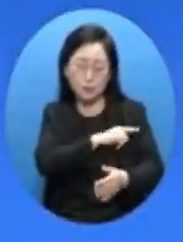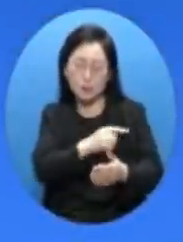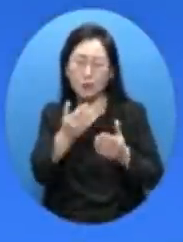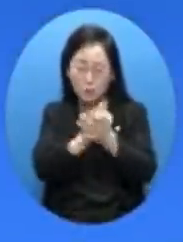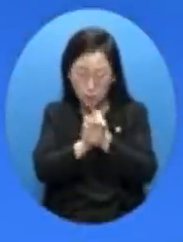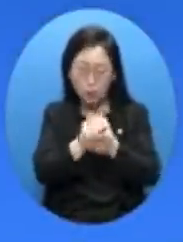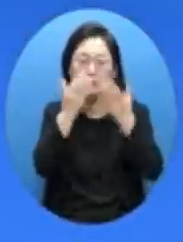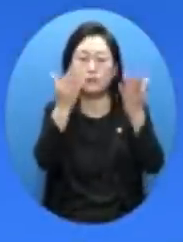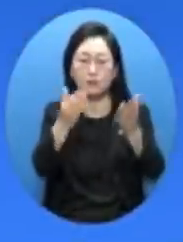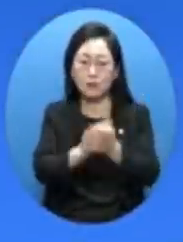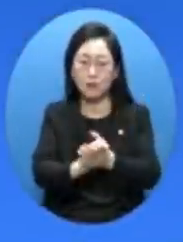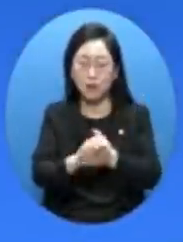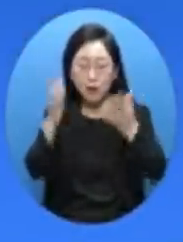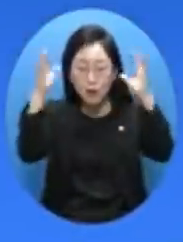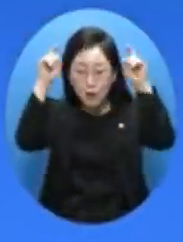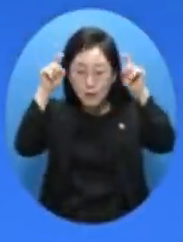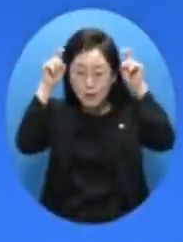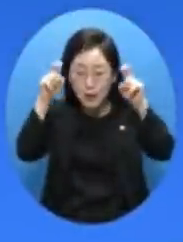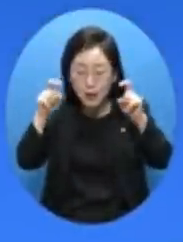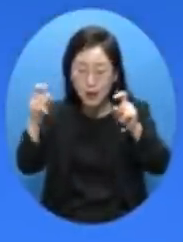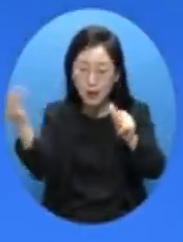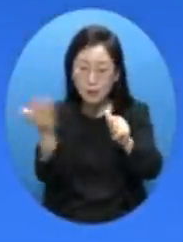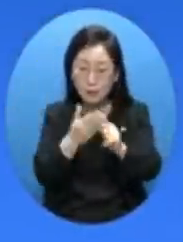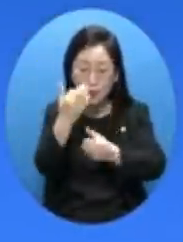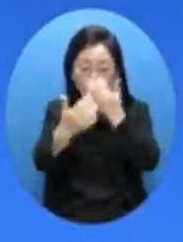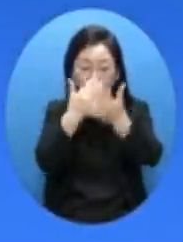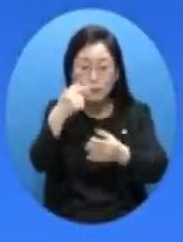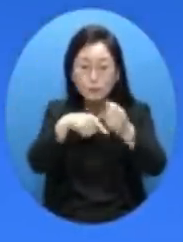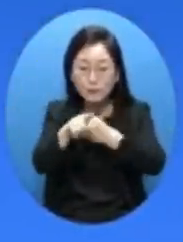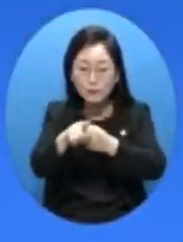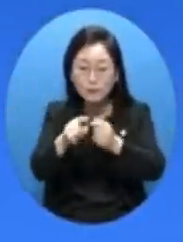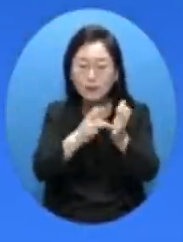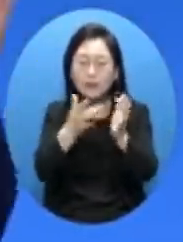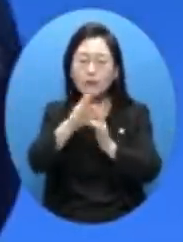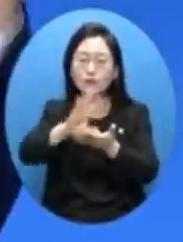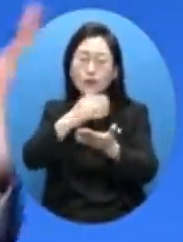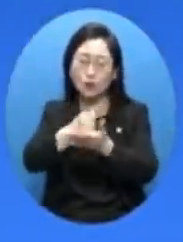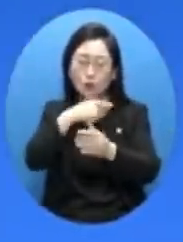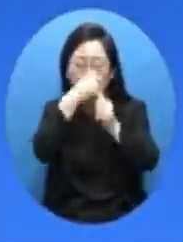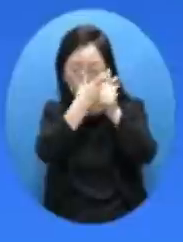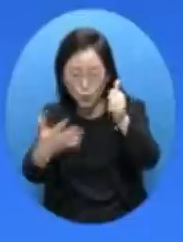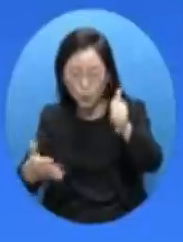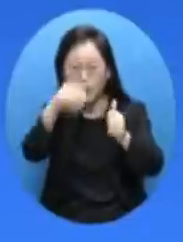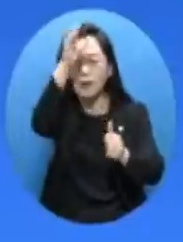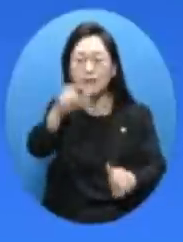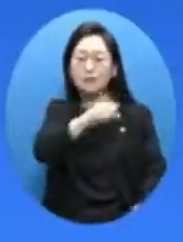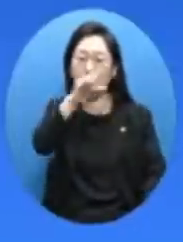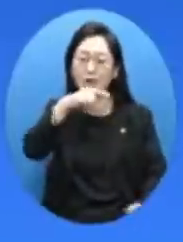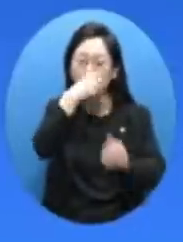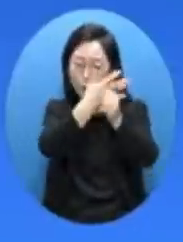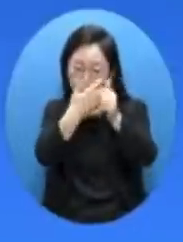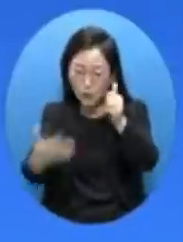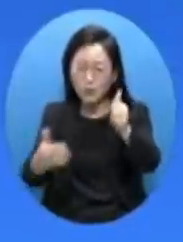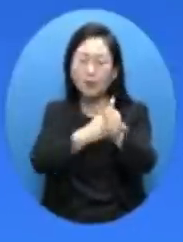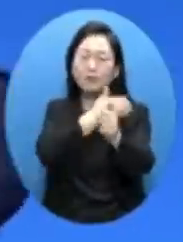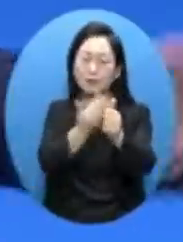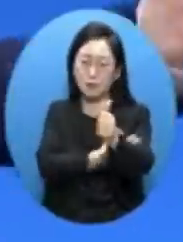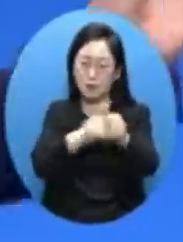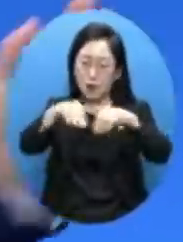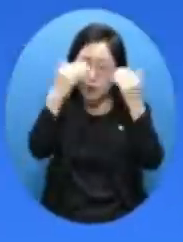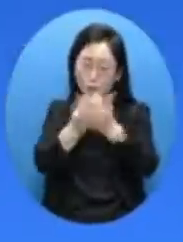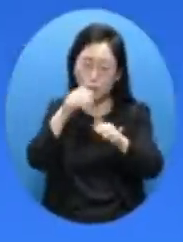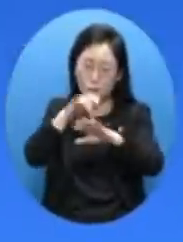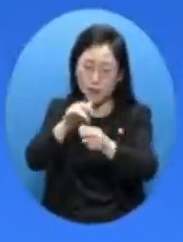것입니다. 어린 양의 번제는 어린 양 예수 그리스도의 보혈의 능력을 의미합니다. 십자가 보혈의 능력이 모든 흑암병사를